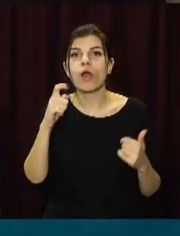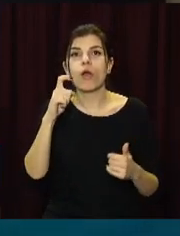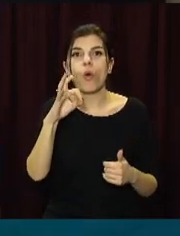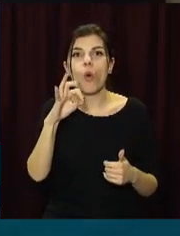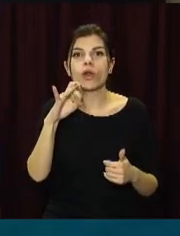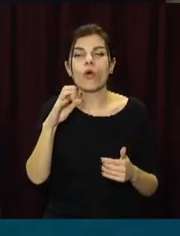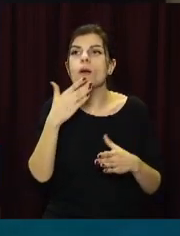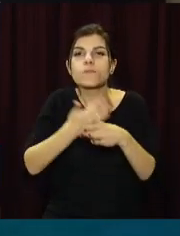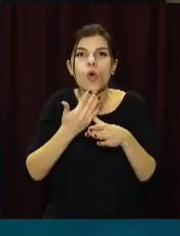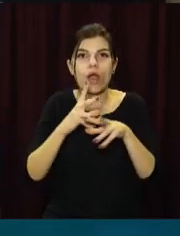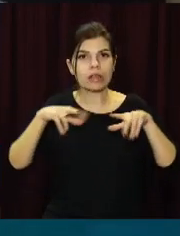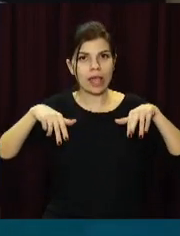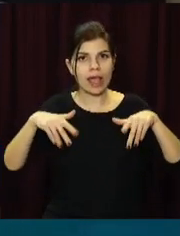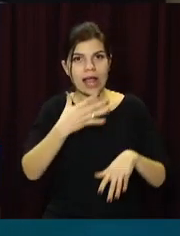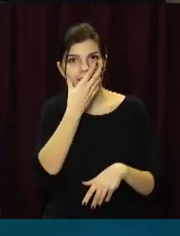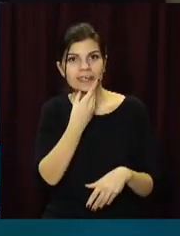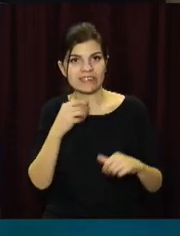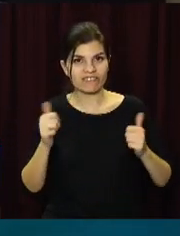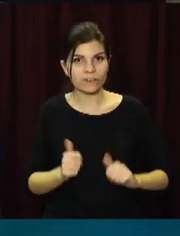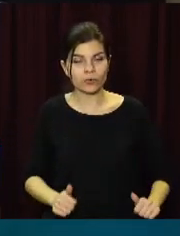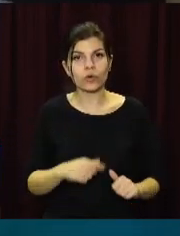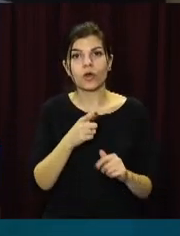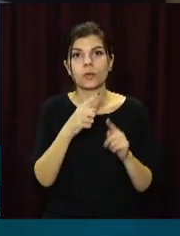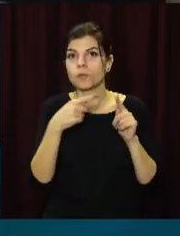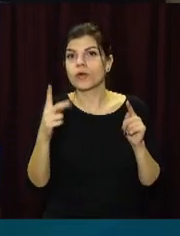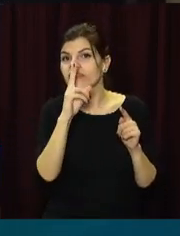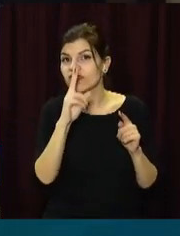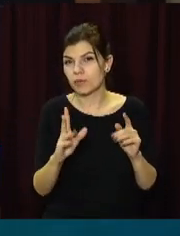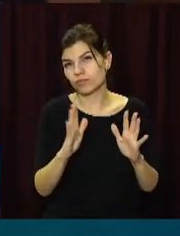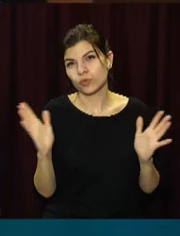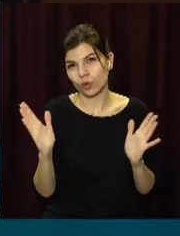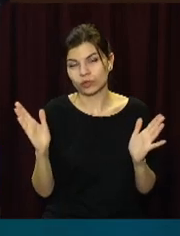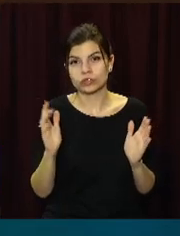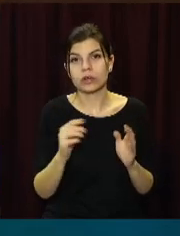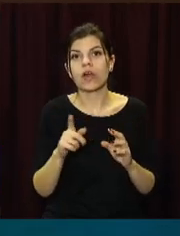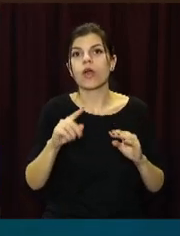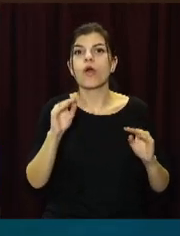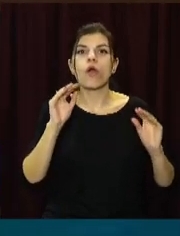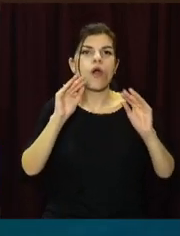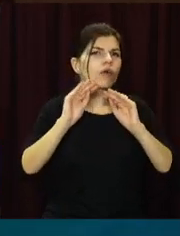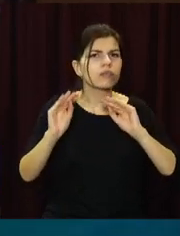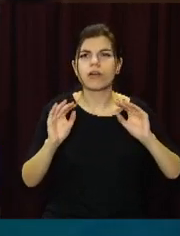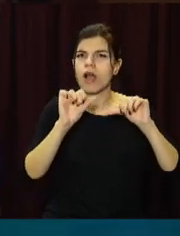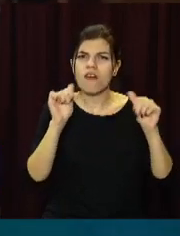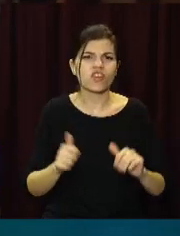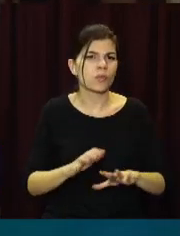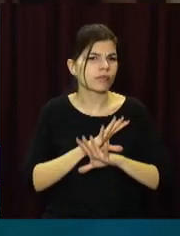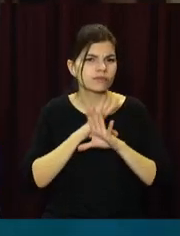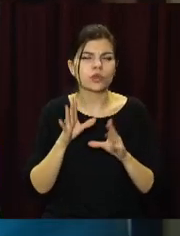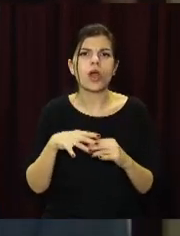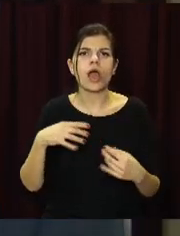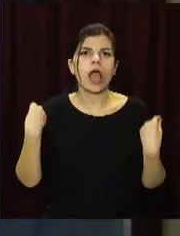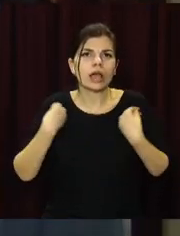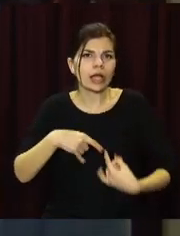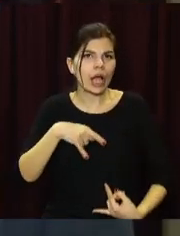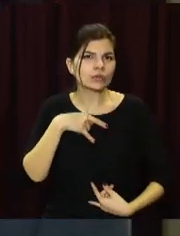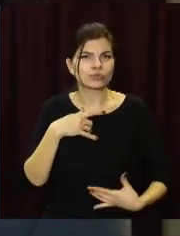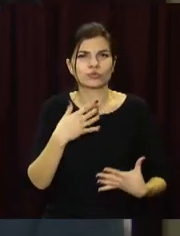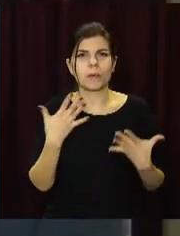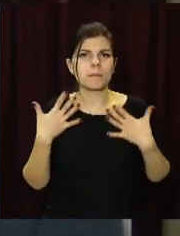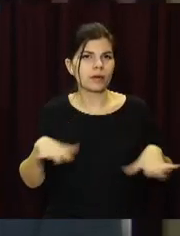спеціалісти, які з дівчатами працювали більше 2 місяців. І плюс оформлення, все по костюми.